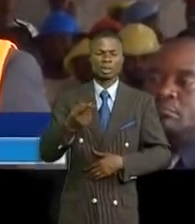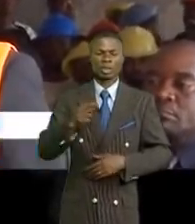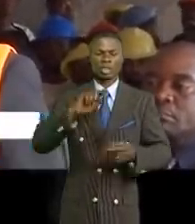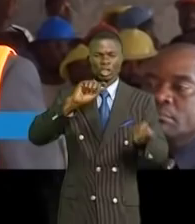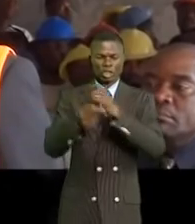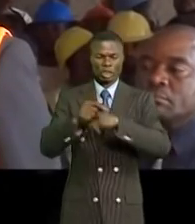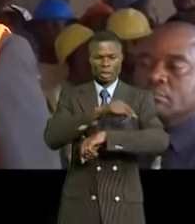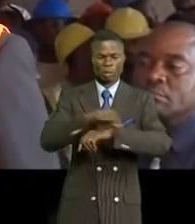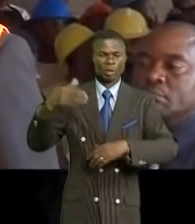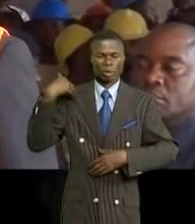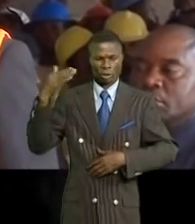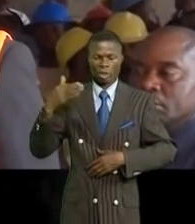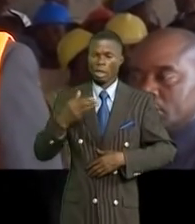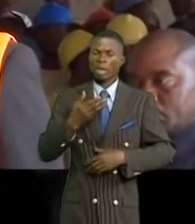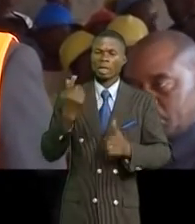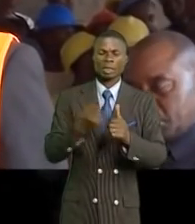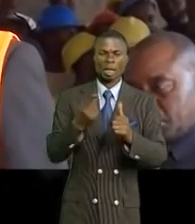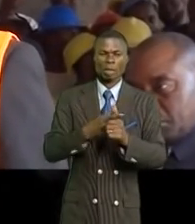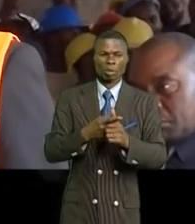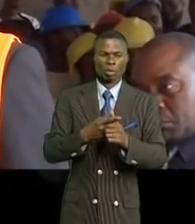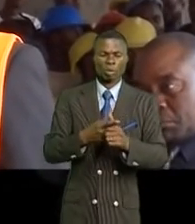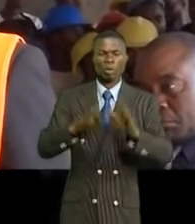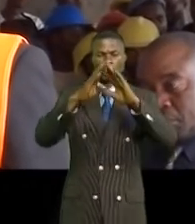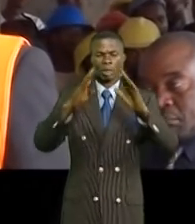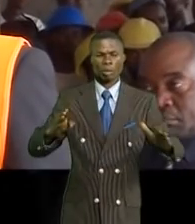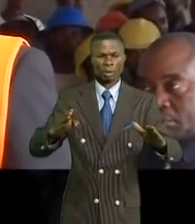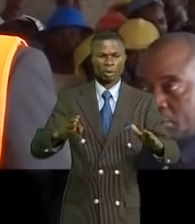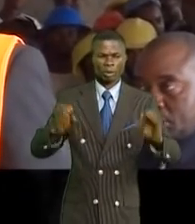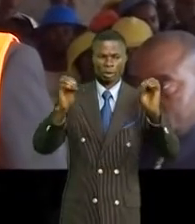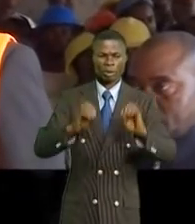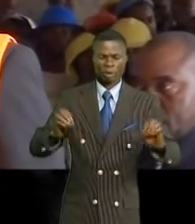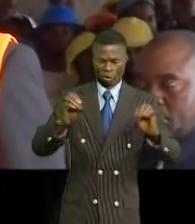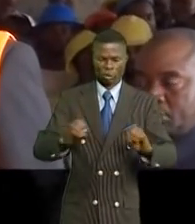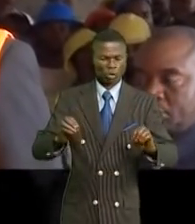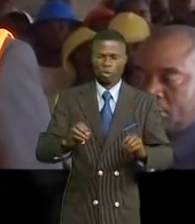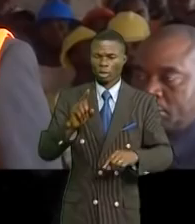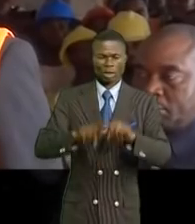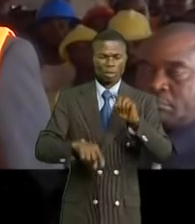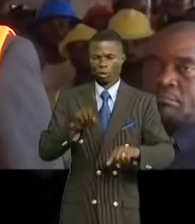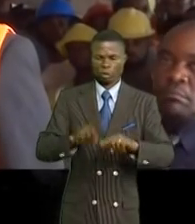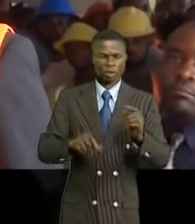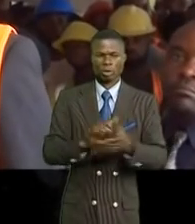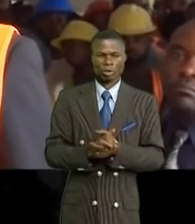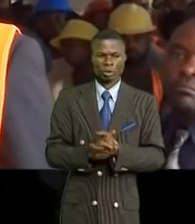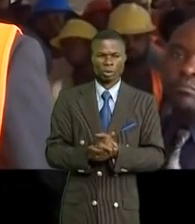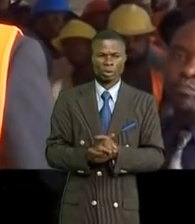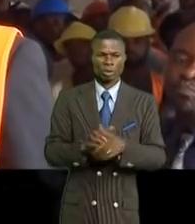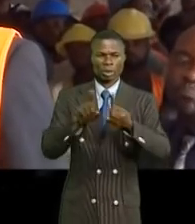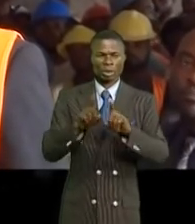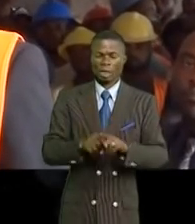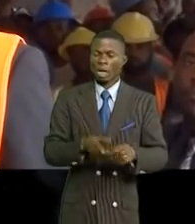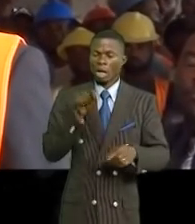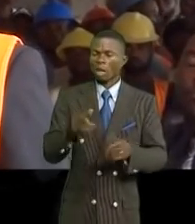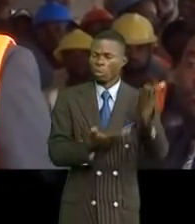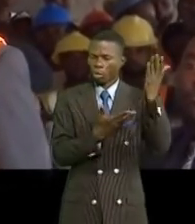publique sans passer par la case rétraite la retraite donc une non plus une priorité mais une